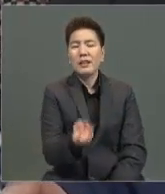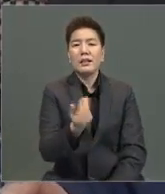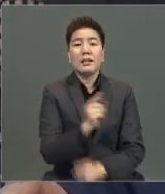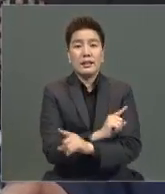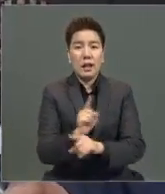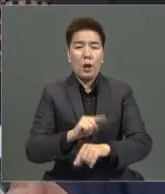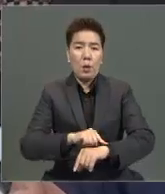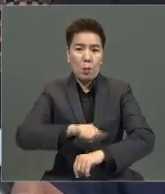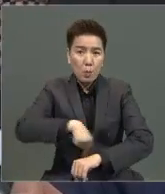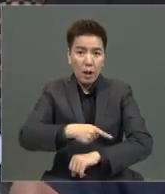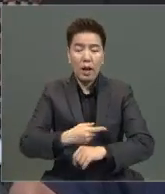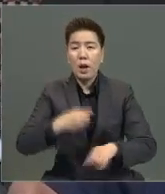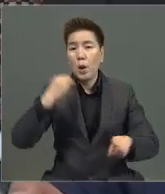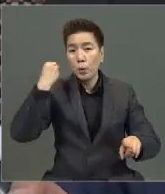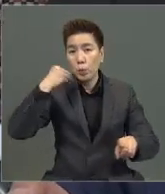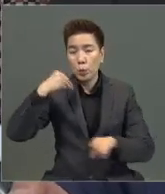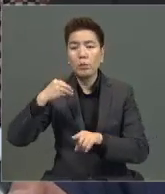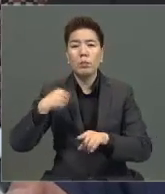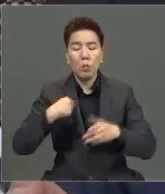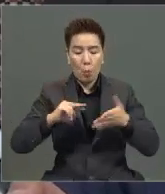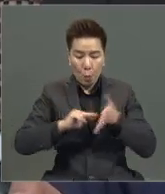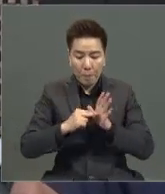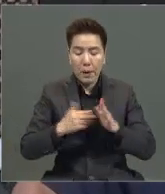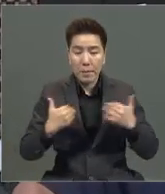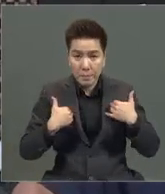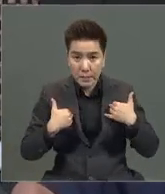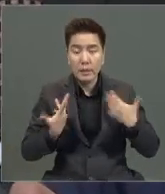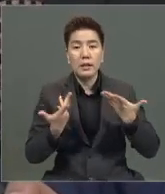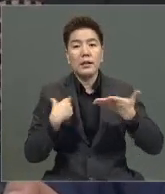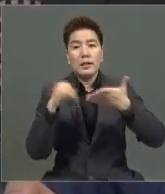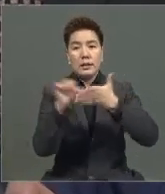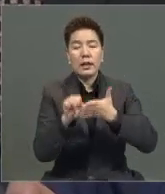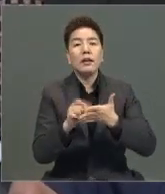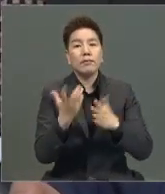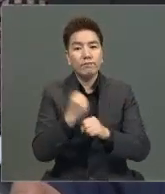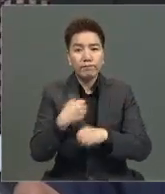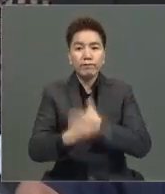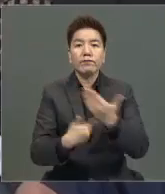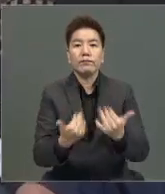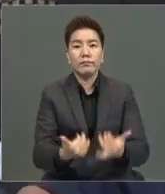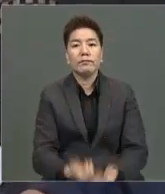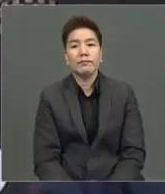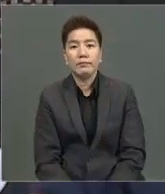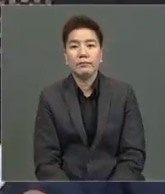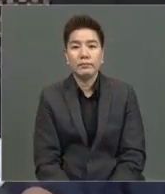ลาทุกช่วงจังหวะเวลามันมีความหมายมีค่าในการแก้ปัญหาของส่วนรวมครับ